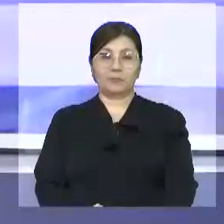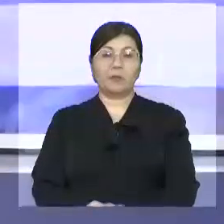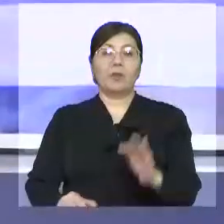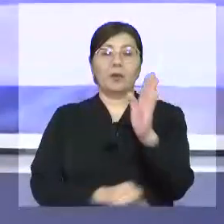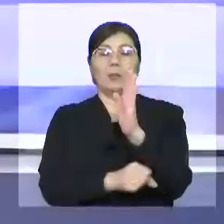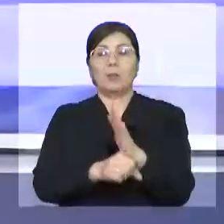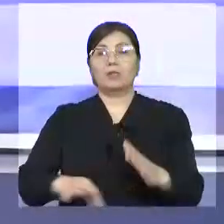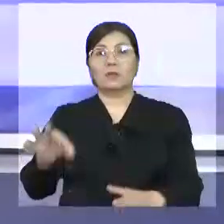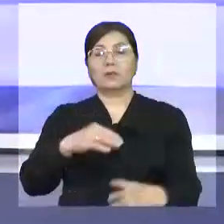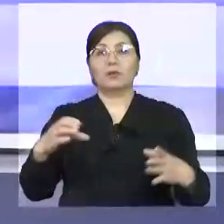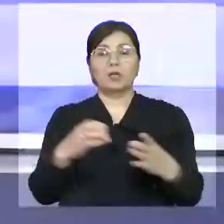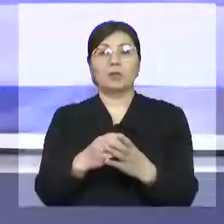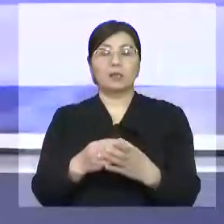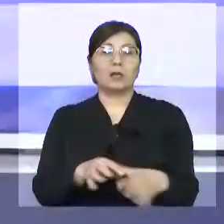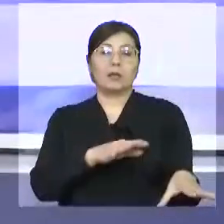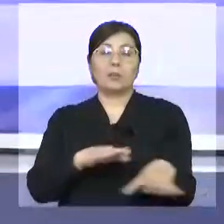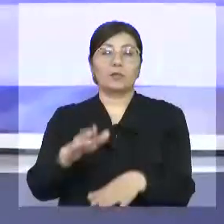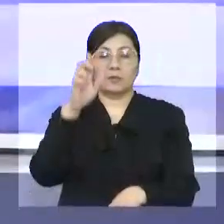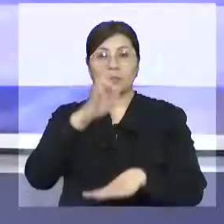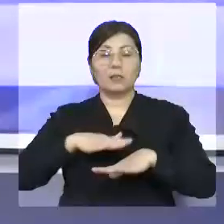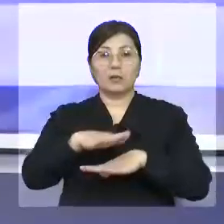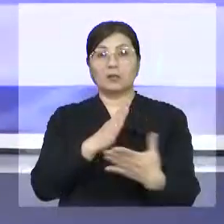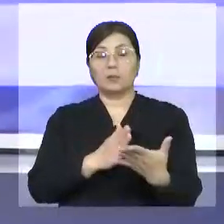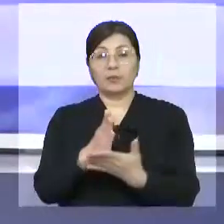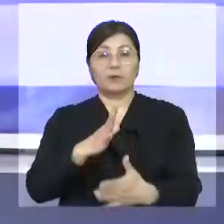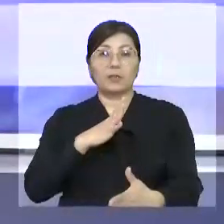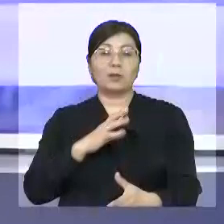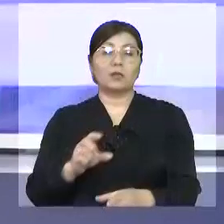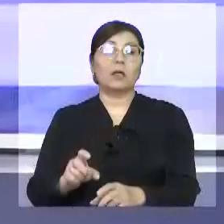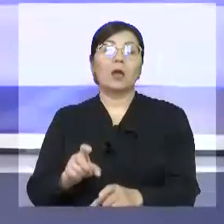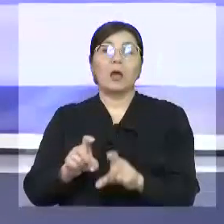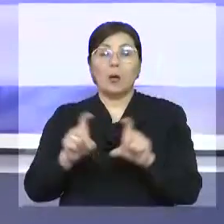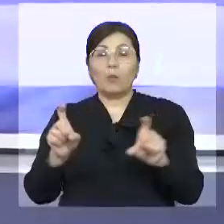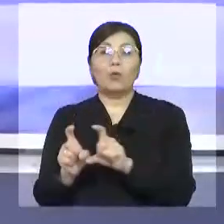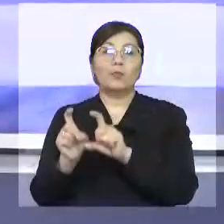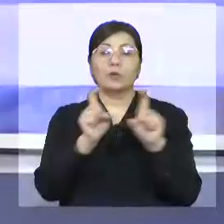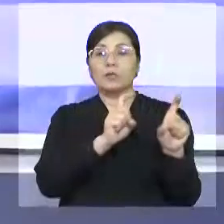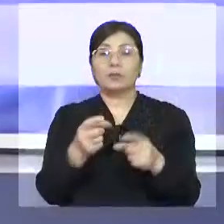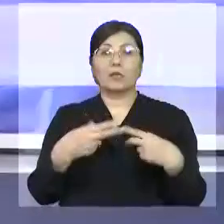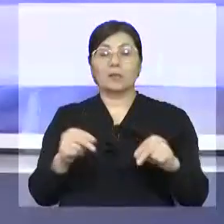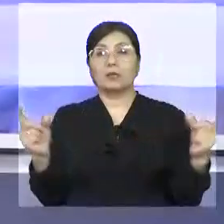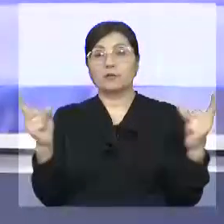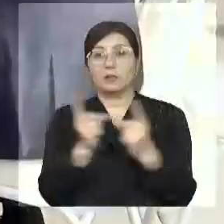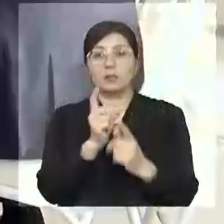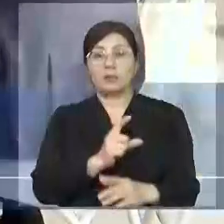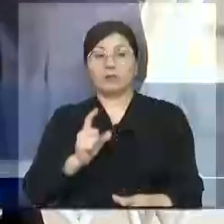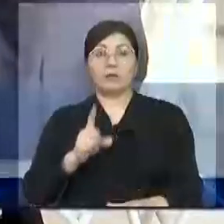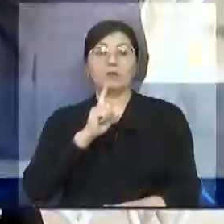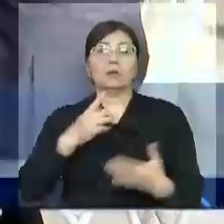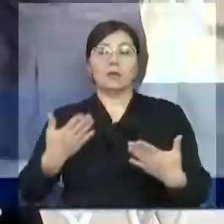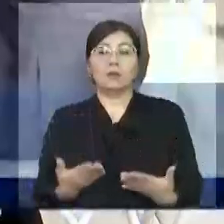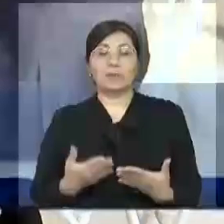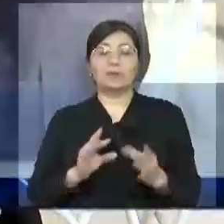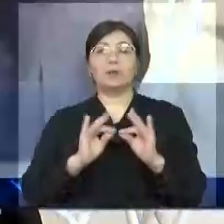Сотрудники областного департамента агентства по делам государственной службы посетили пункты эвакуации, где встретились с временно проживающими гражданами.